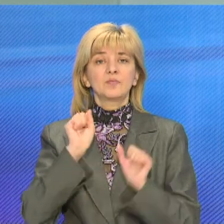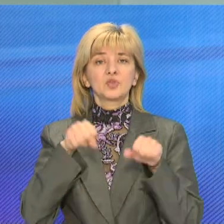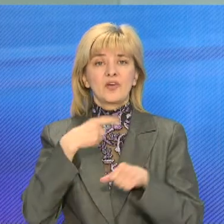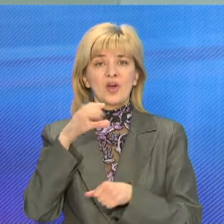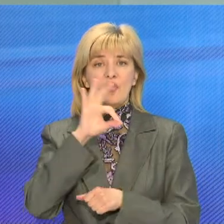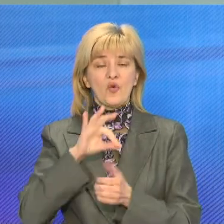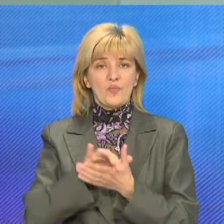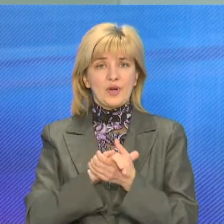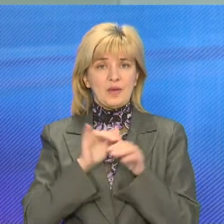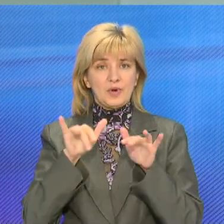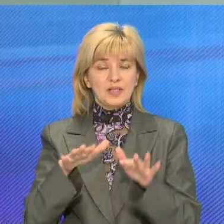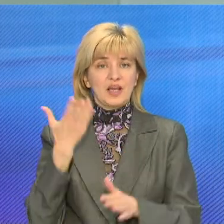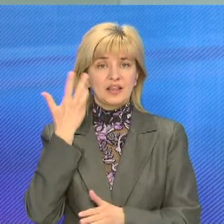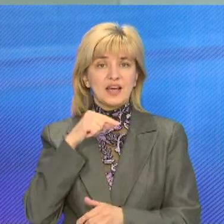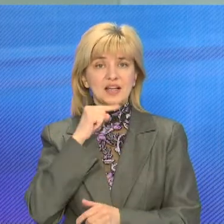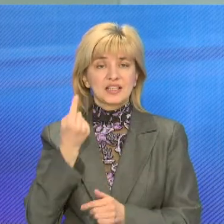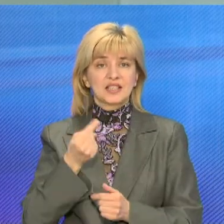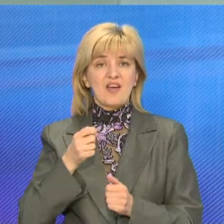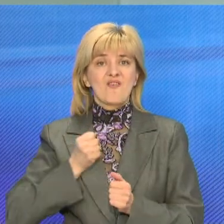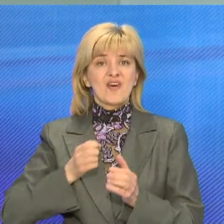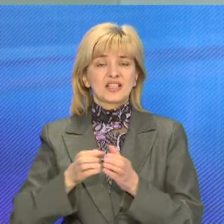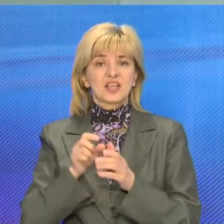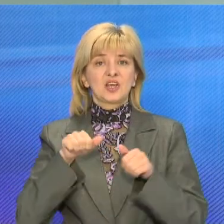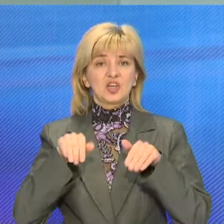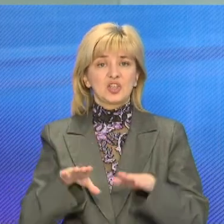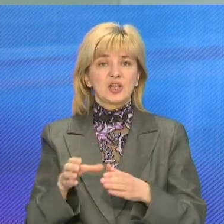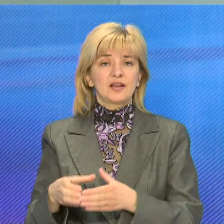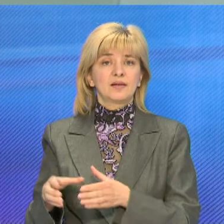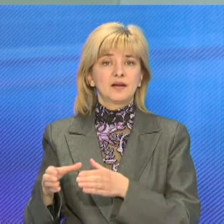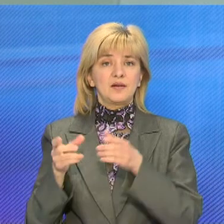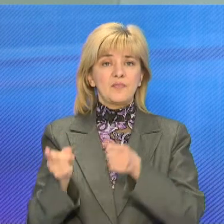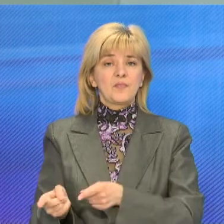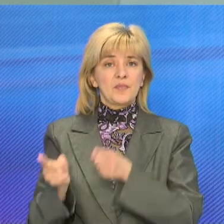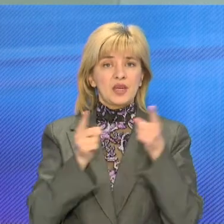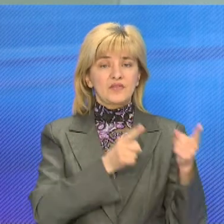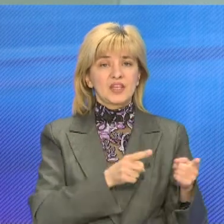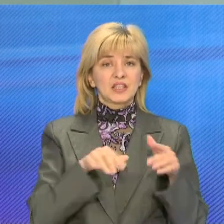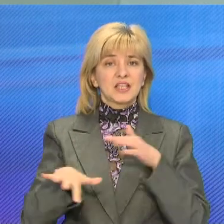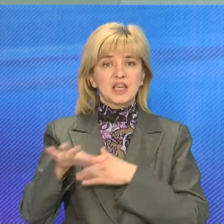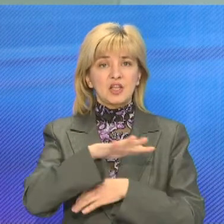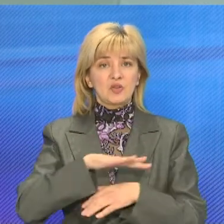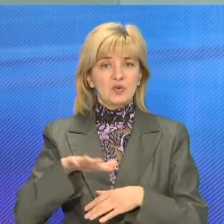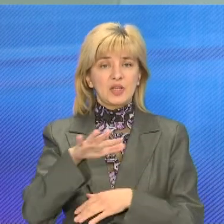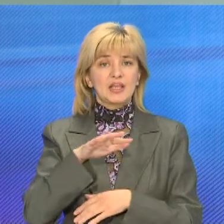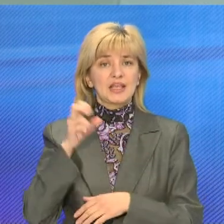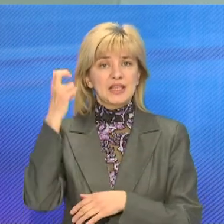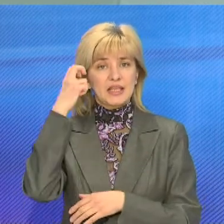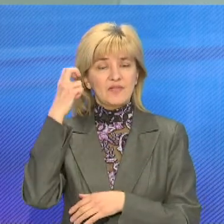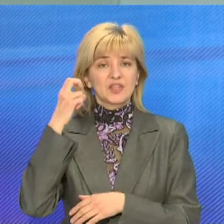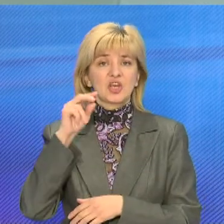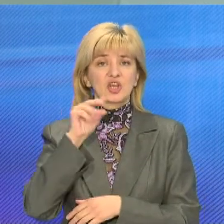российские войска решили отвести группировку и перегруппироваться, отвести с территории Киевской, Черниговской области, а вслед